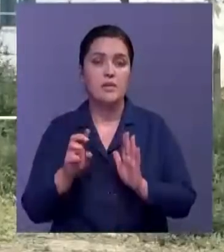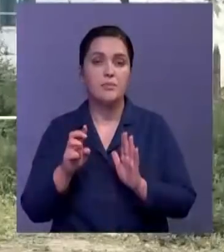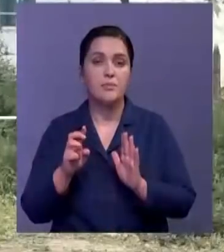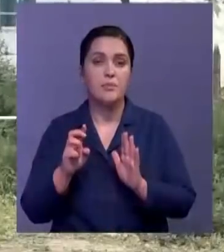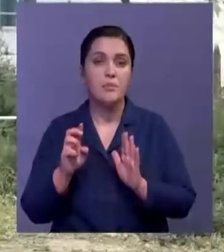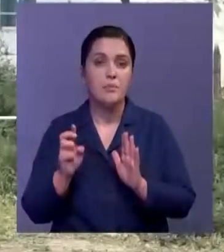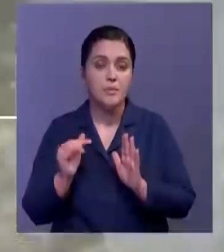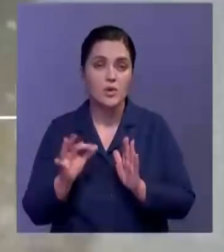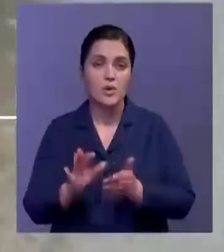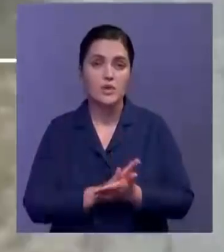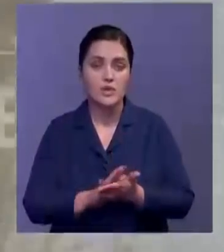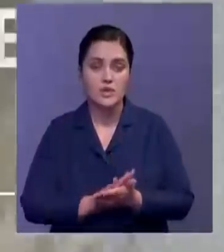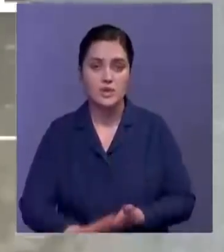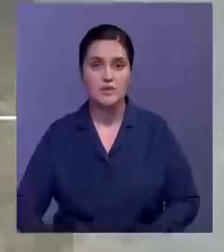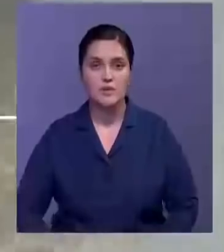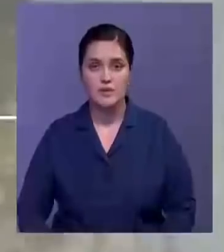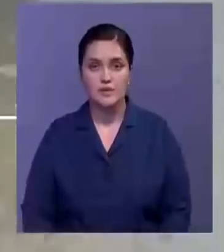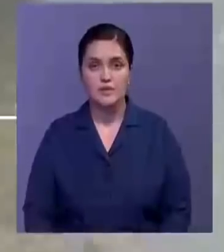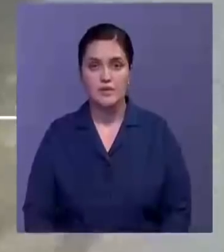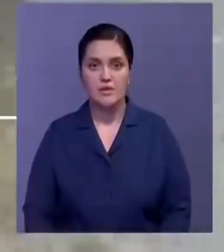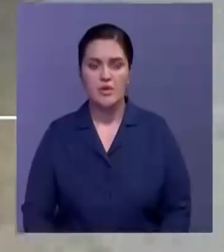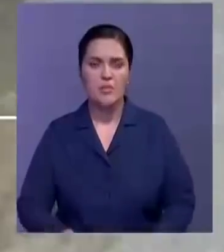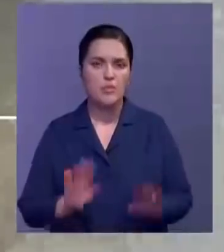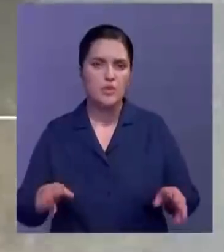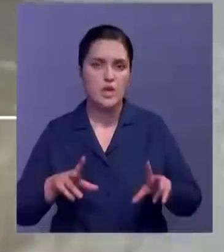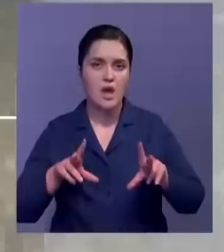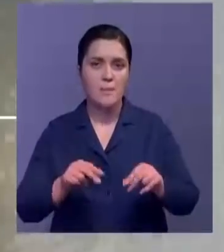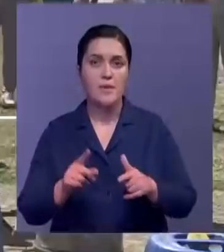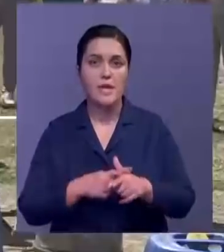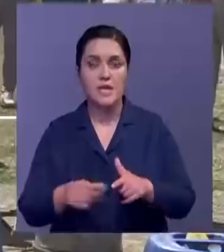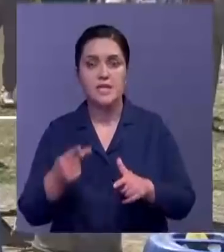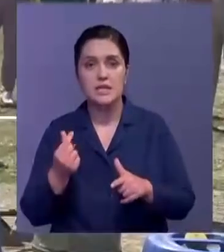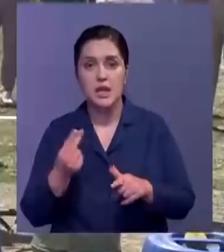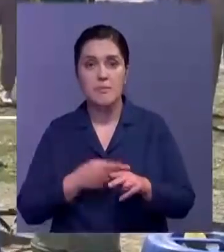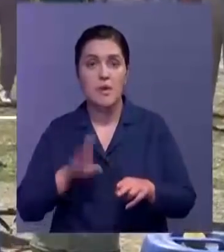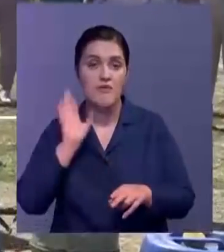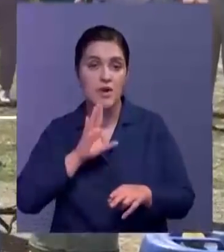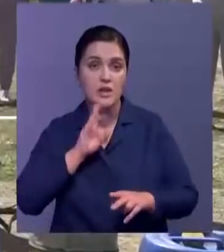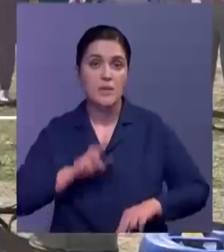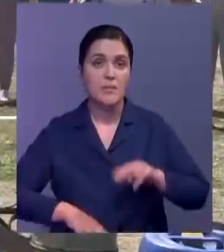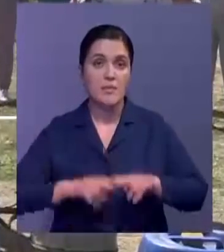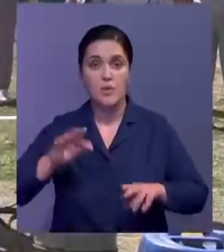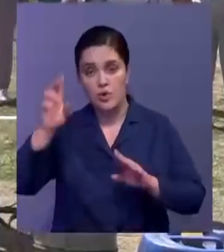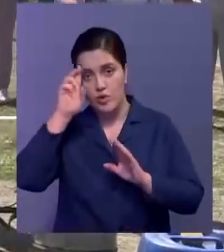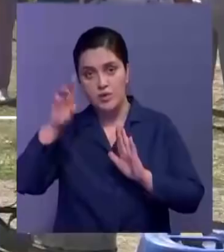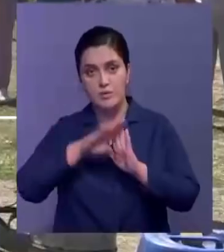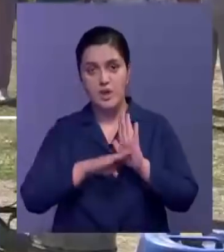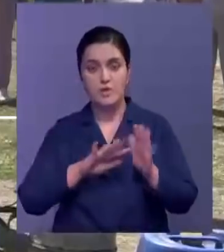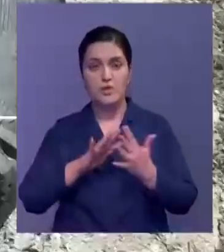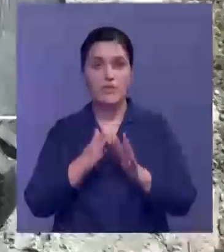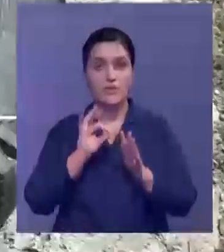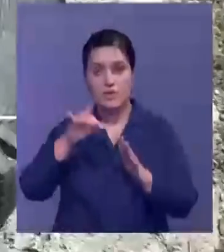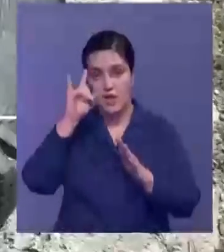на биостерилизацию. Пустые обещания или деньги на ветер? Водопровод, построенный по госпрограмме в селах